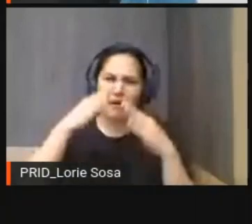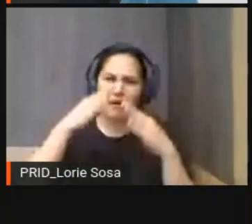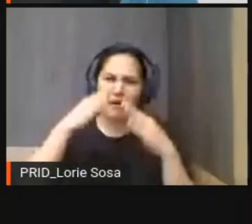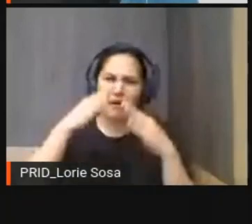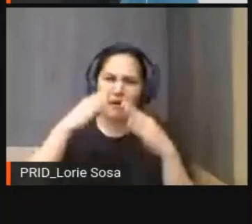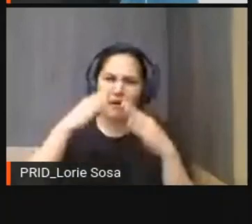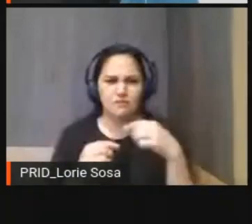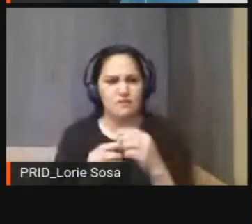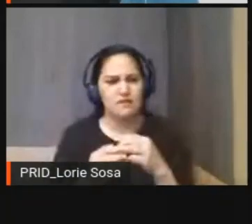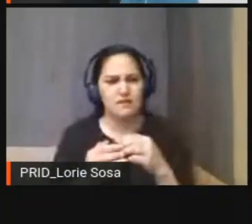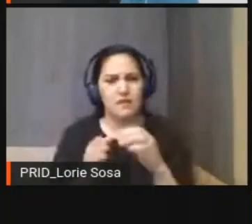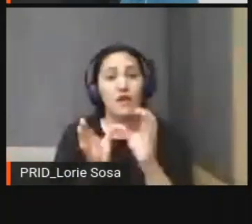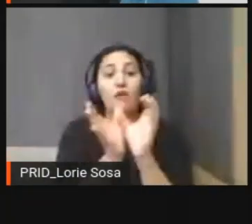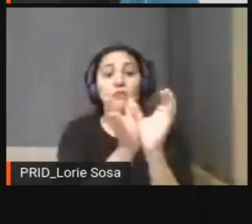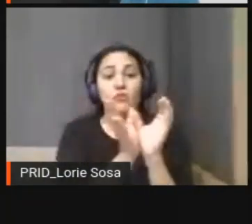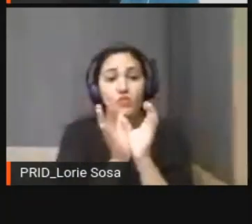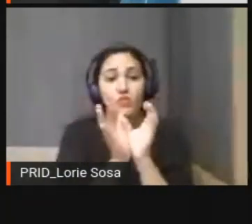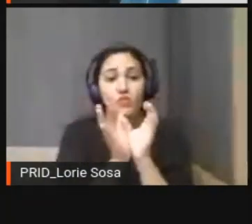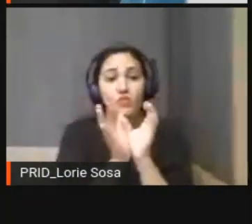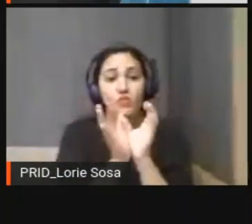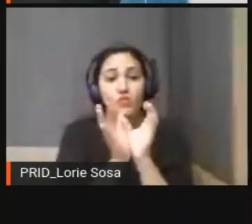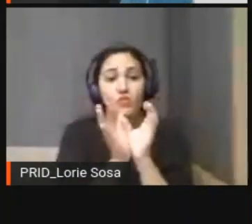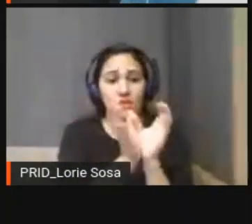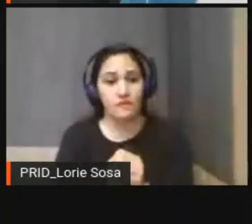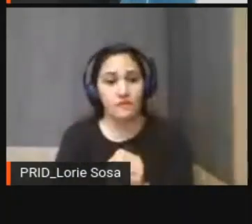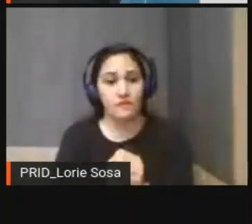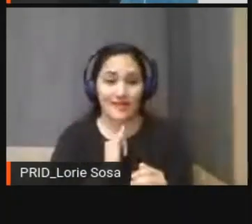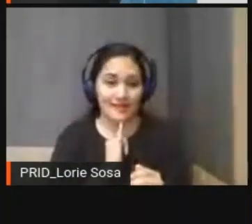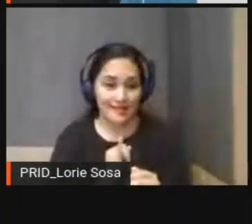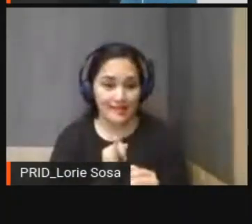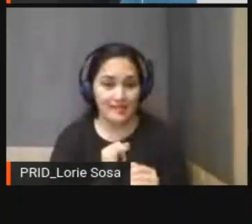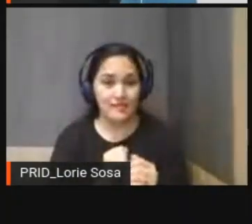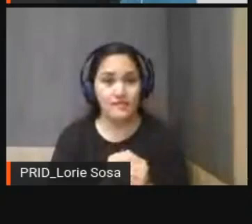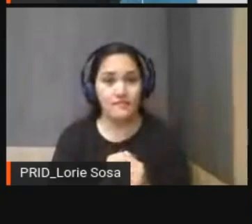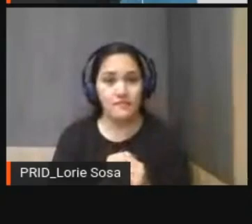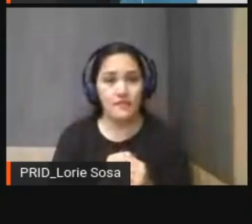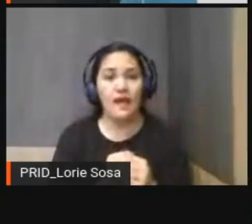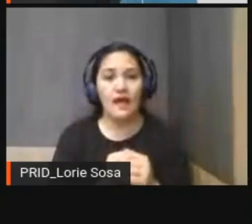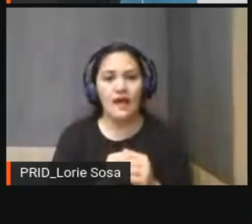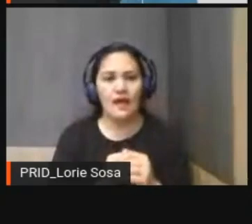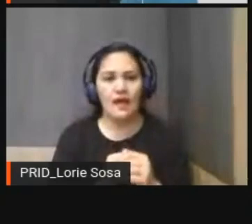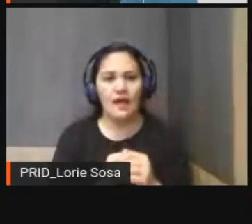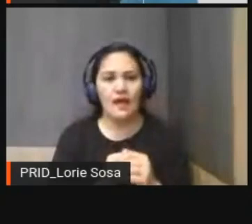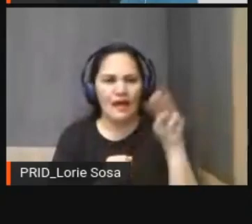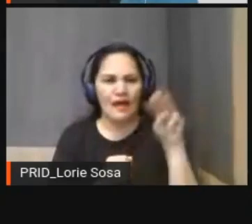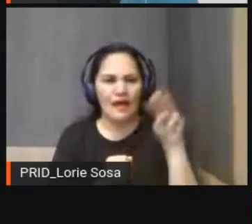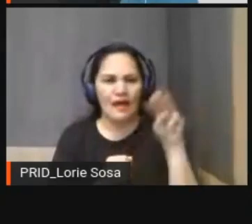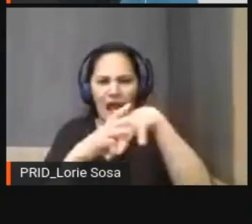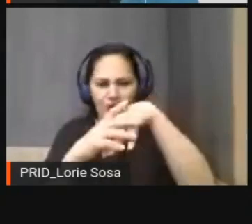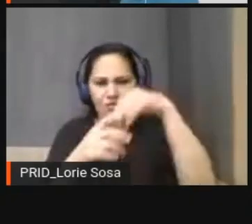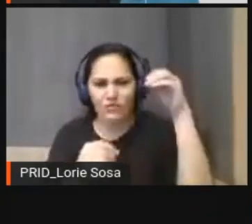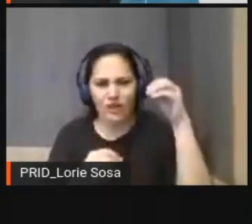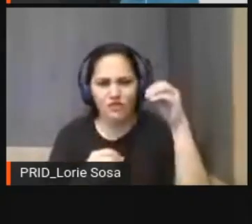ay, kumbaga, let us go out of our shell and